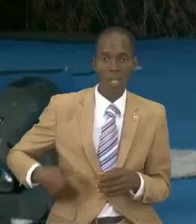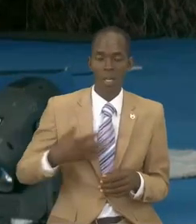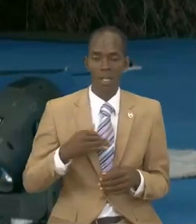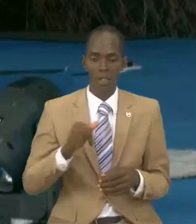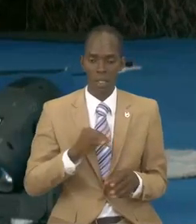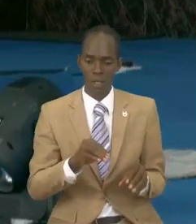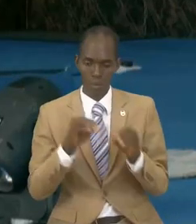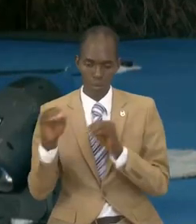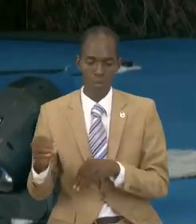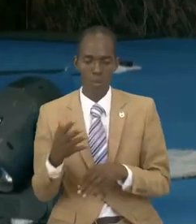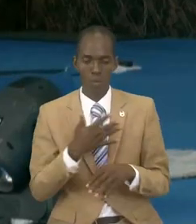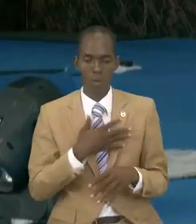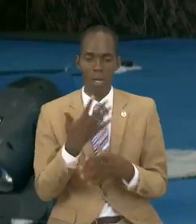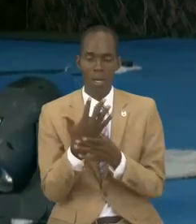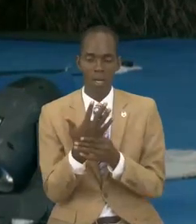des clous,